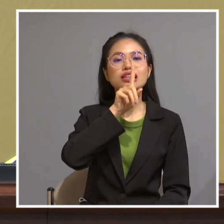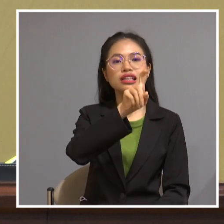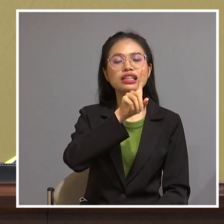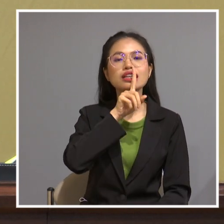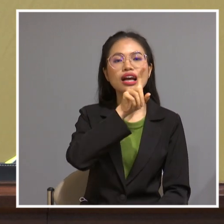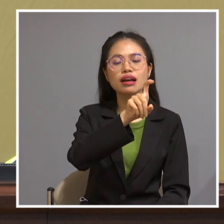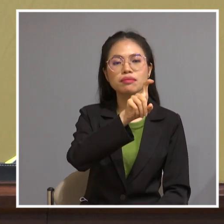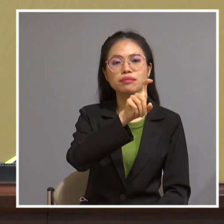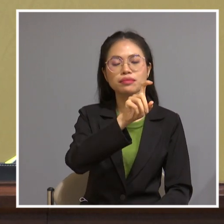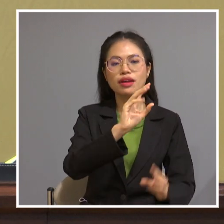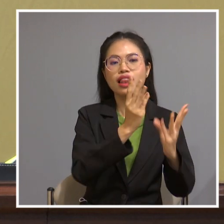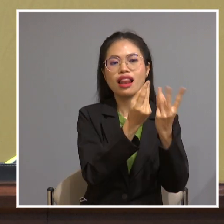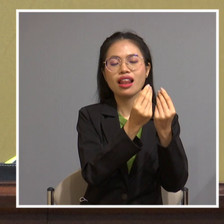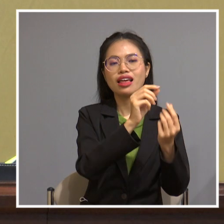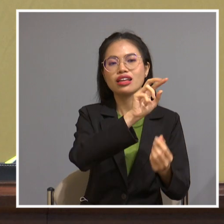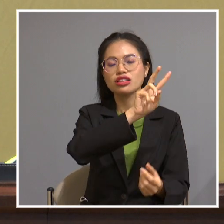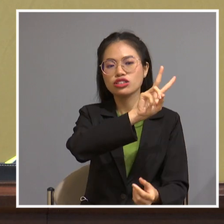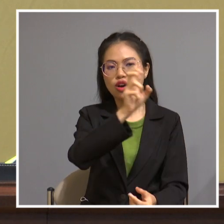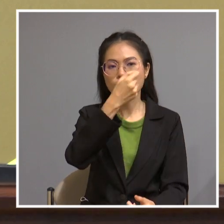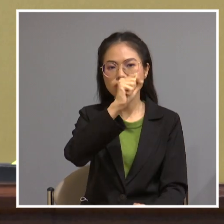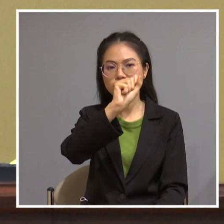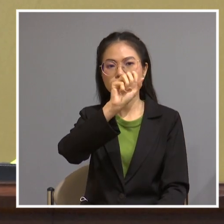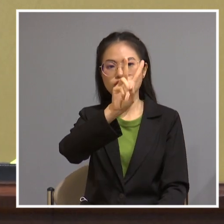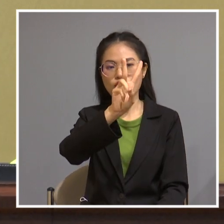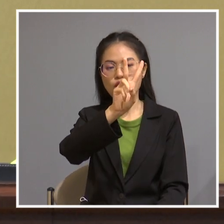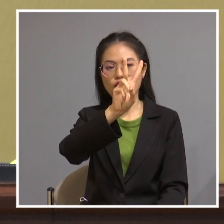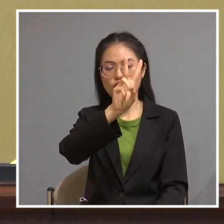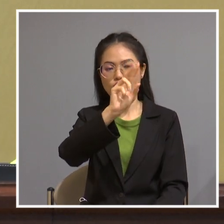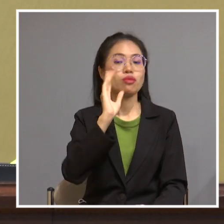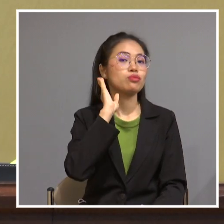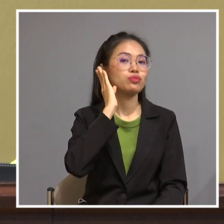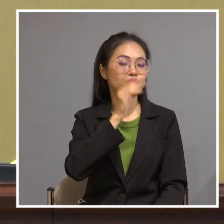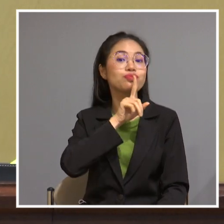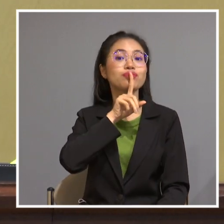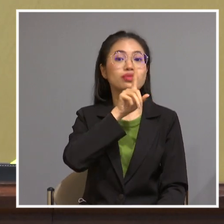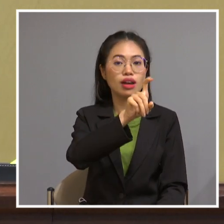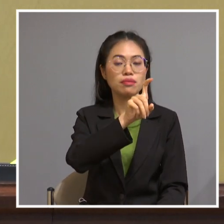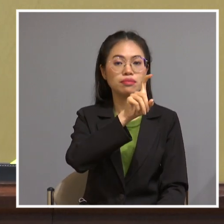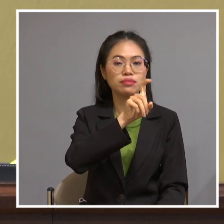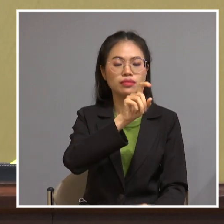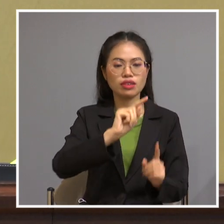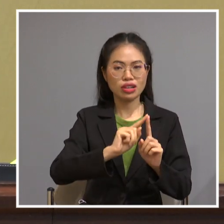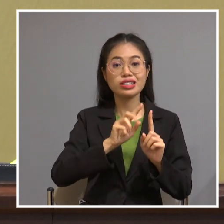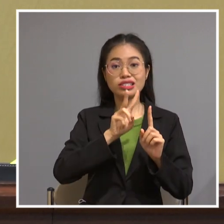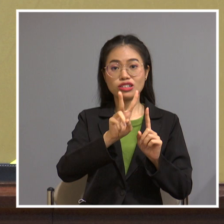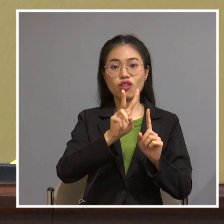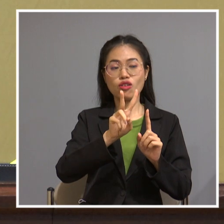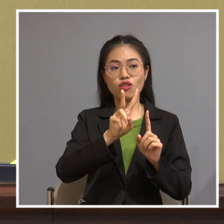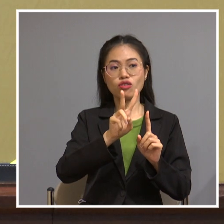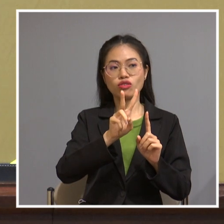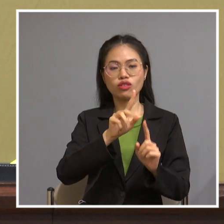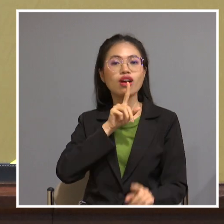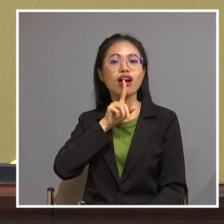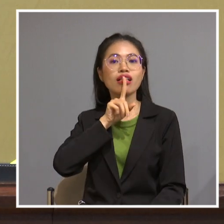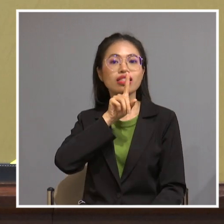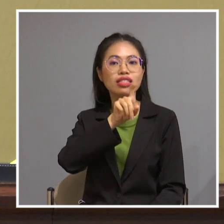ะที่ 212 ของนายเลิศสักษ์พัฒนาชัยกุลรำดับที่ 2 กระทู